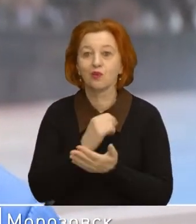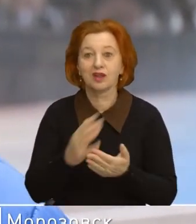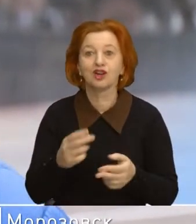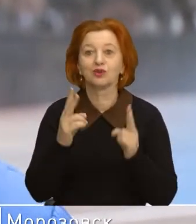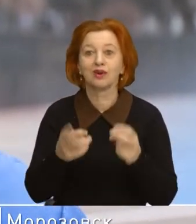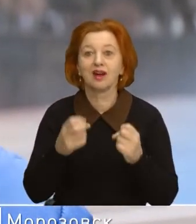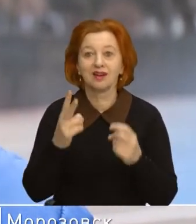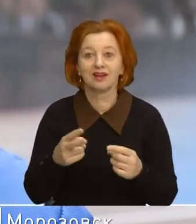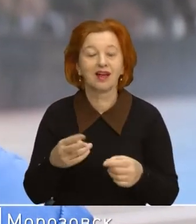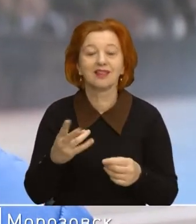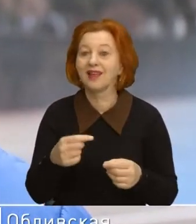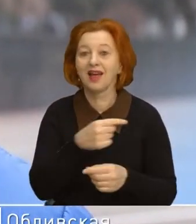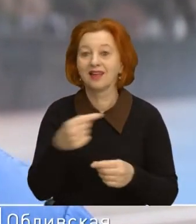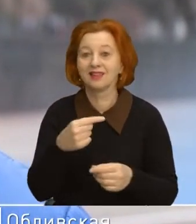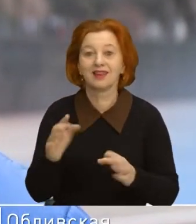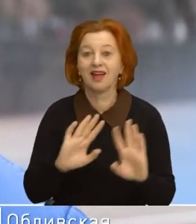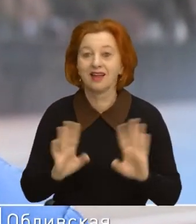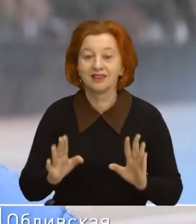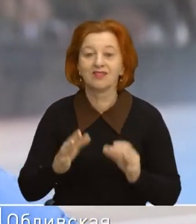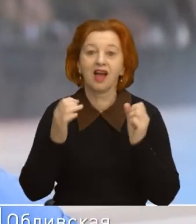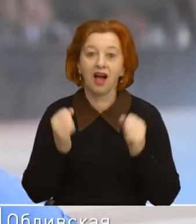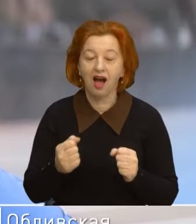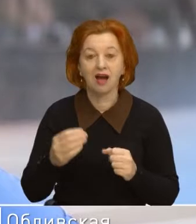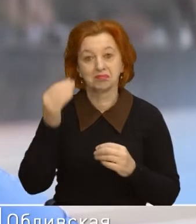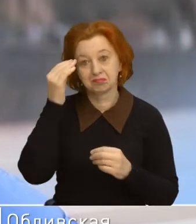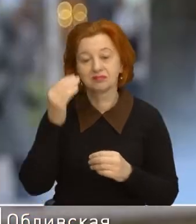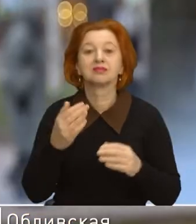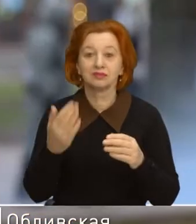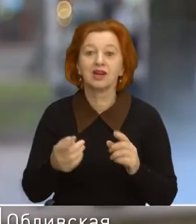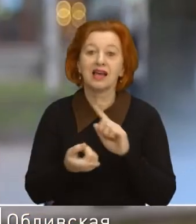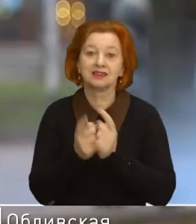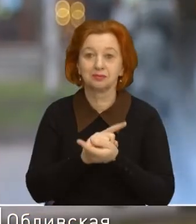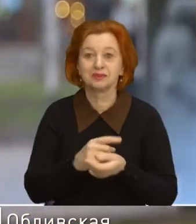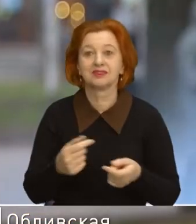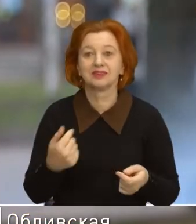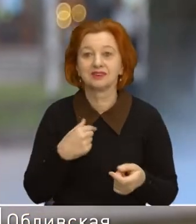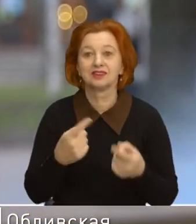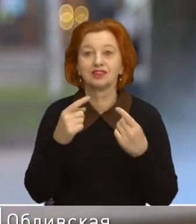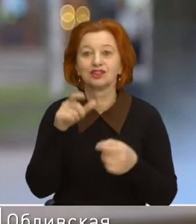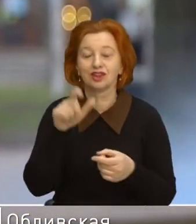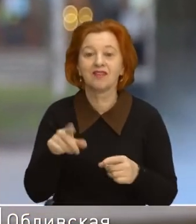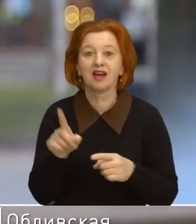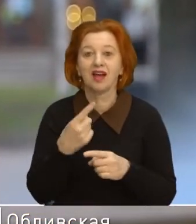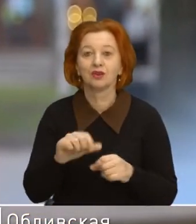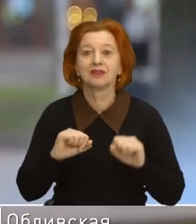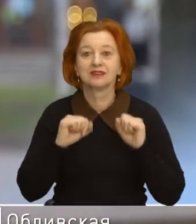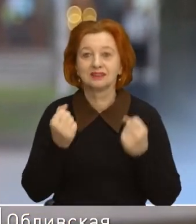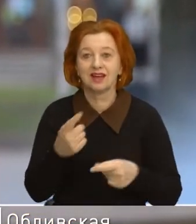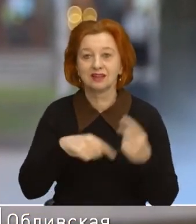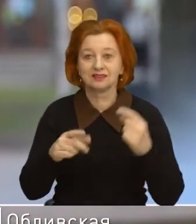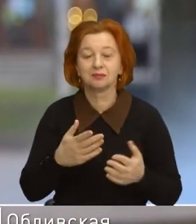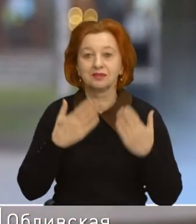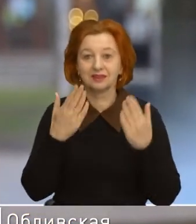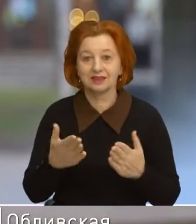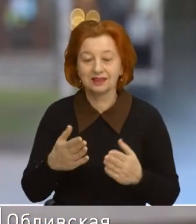и негативно, а смотреть на них с хорошей стороны. Я, как человек, который старается ко всему относиться